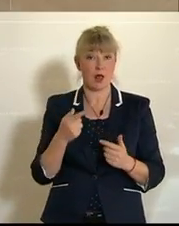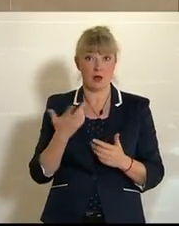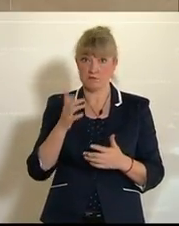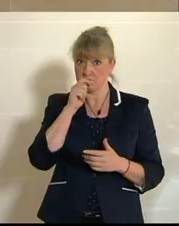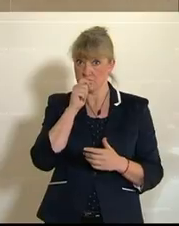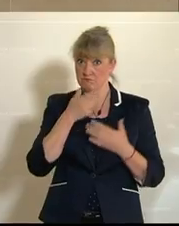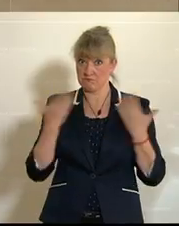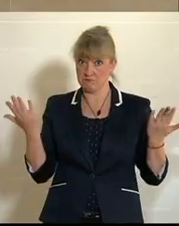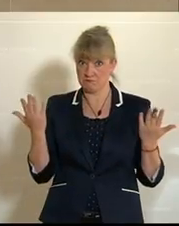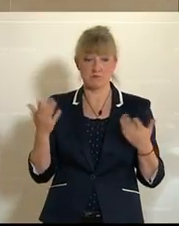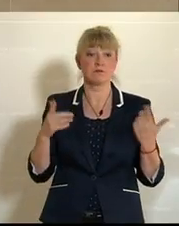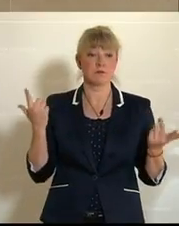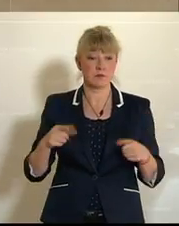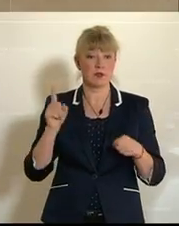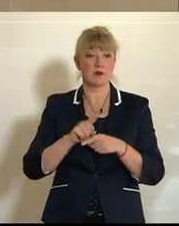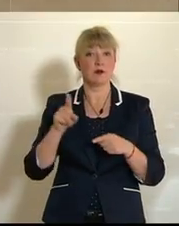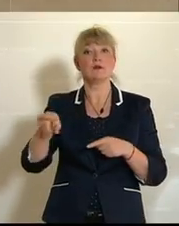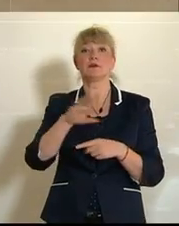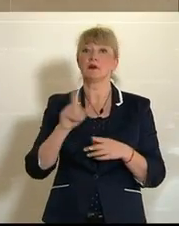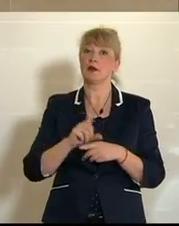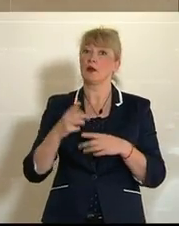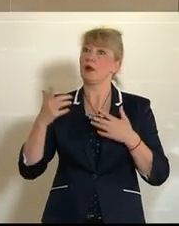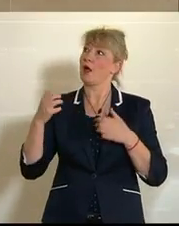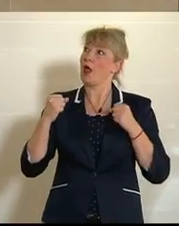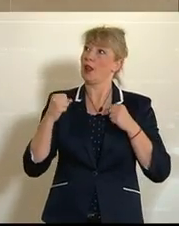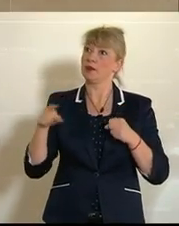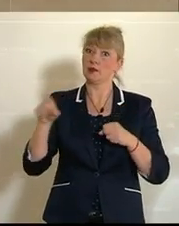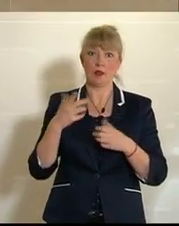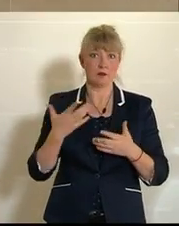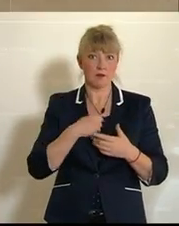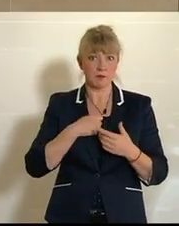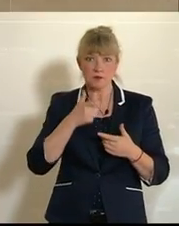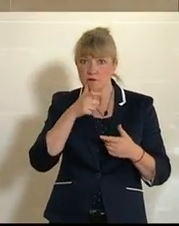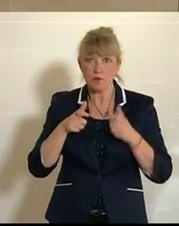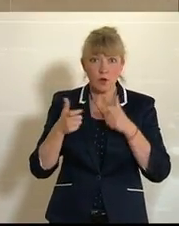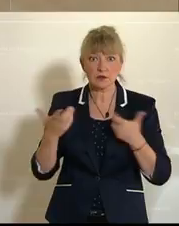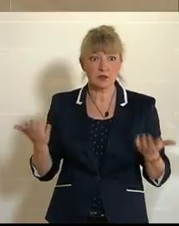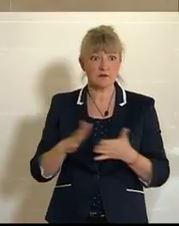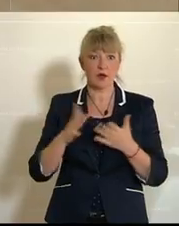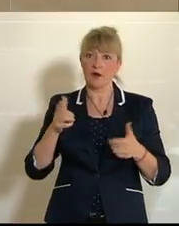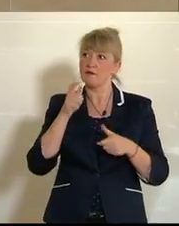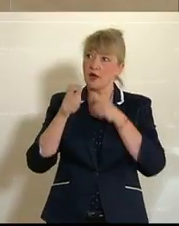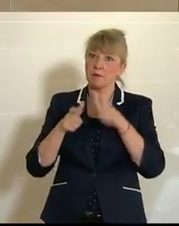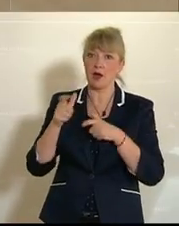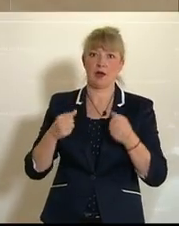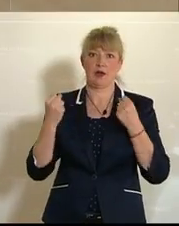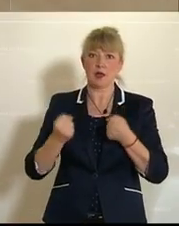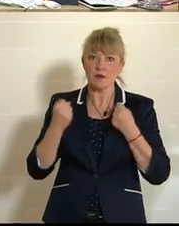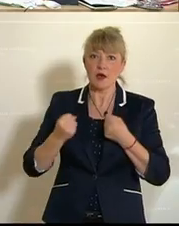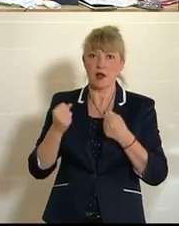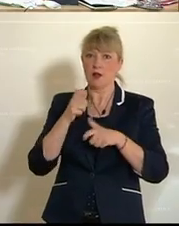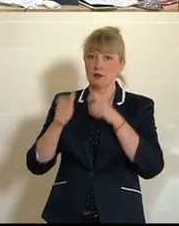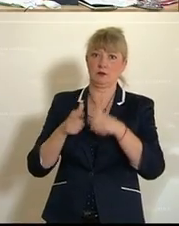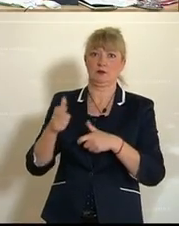die stillen Heldinnen ihre lauten Signale, Herr Minister. Verbale, aber auch körperliche Gewalt sowie sexuelle